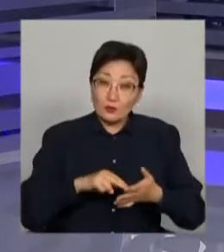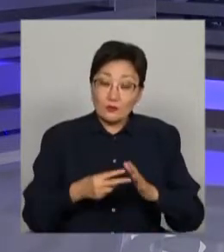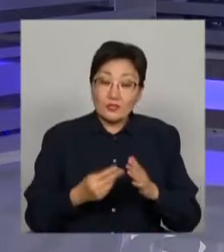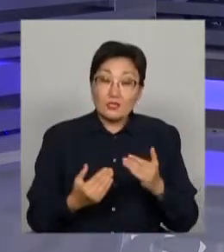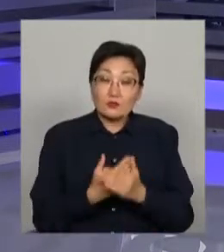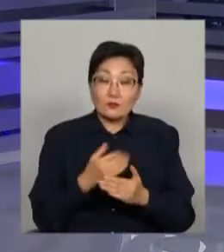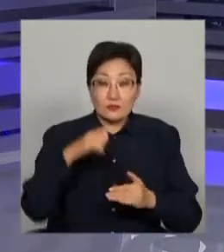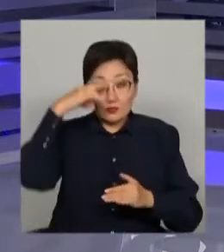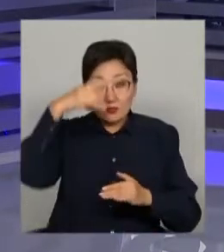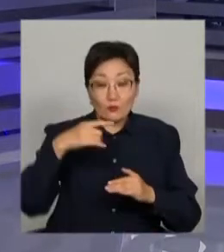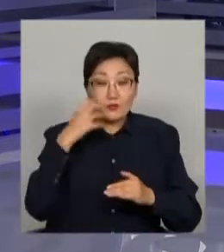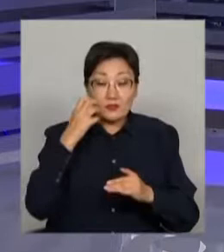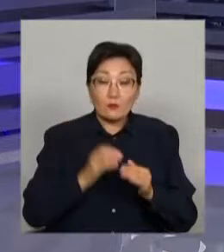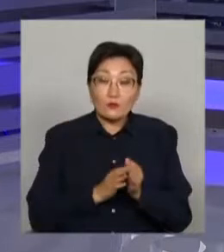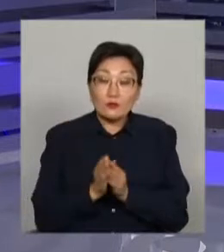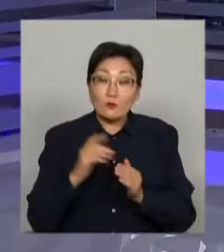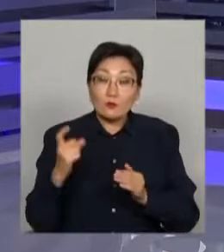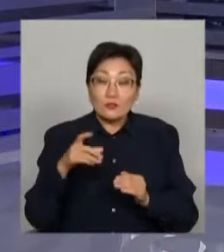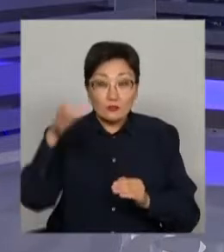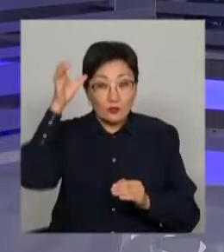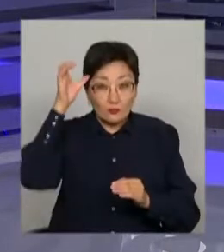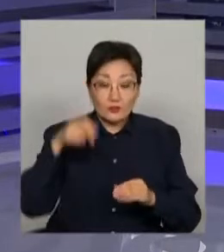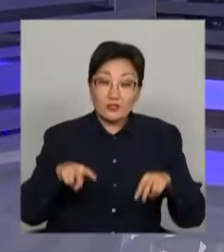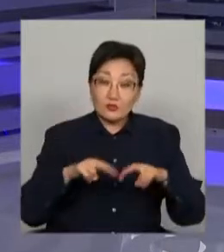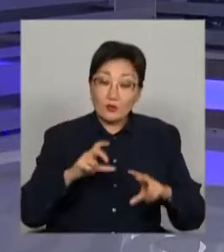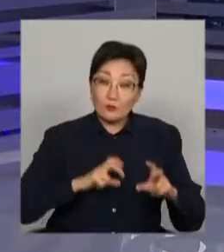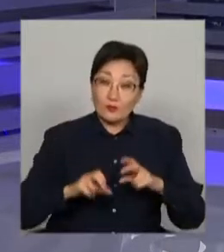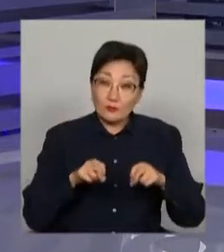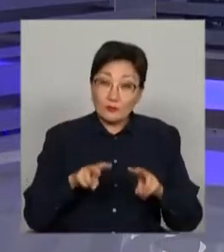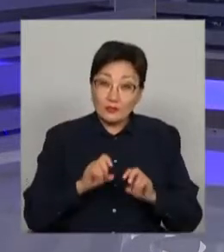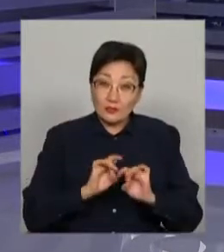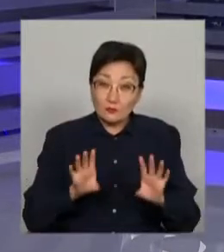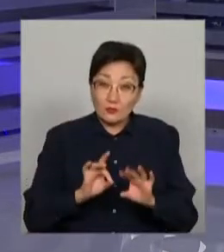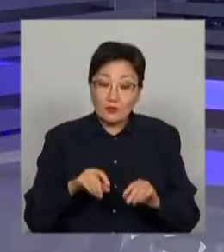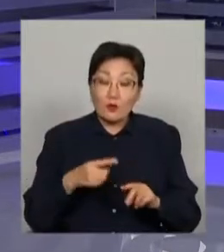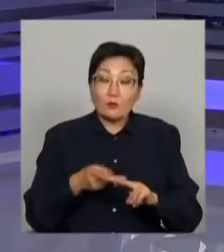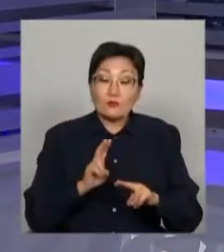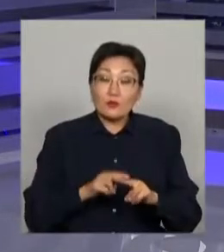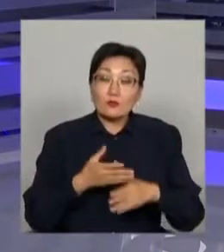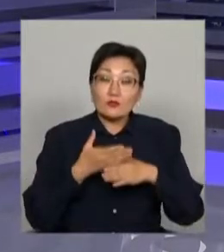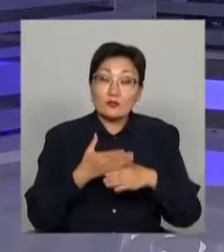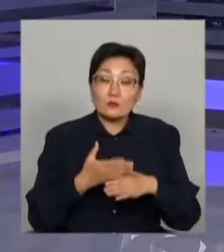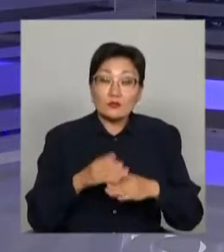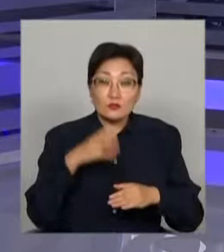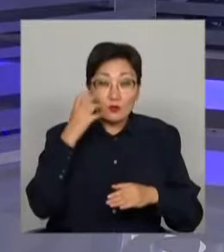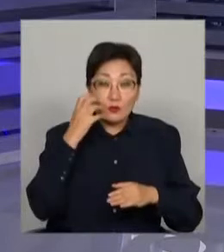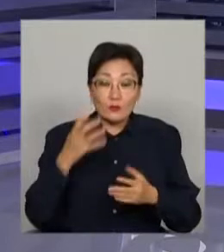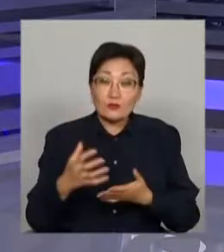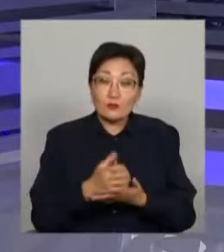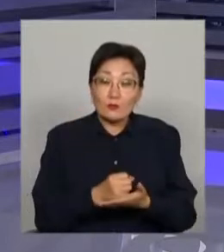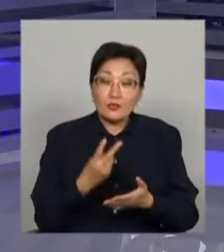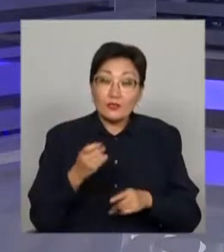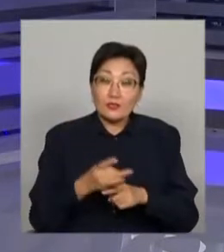жаңалықты Қазақ жеміс көгөніс шаруашылығы ғылыми зерттеу институтының мамандары бөлісті. Игі бастаманың арқасында өнімдердің түсімі екі